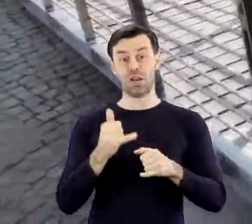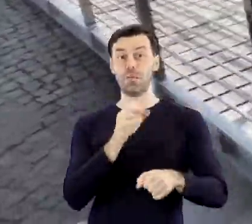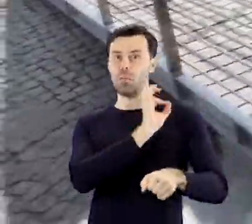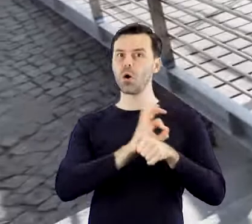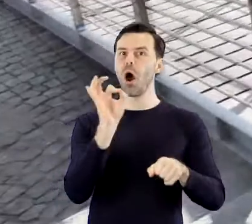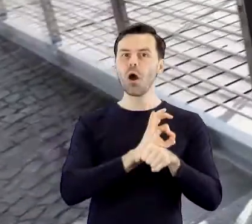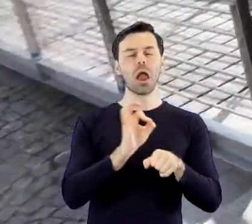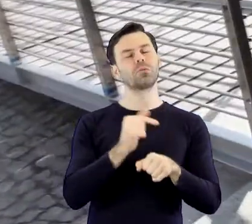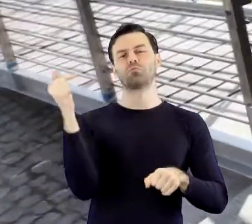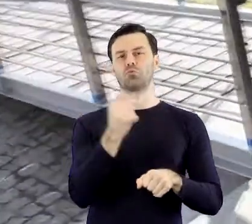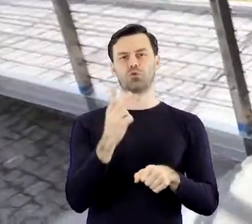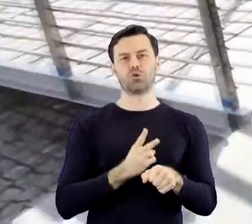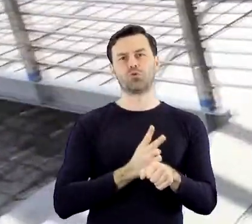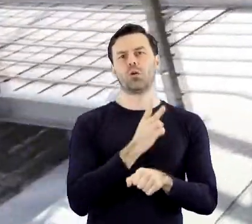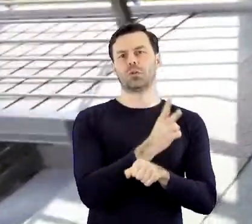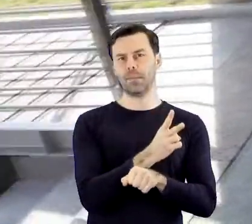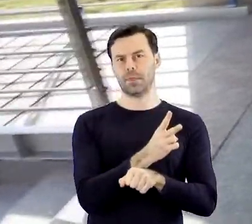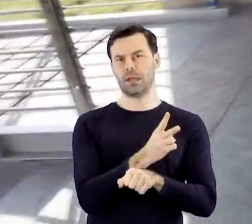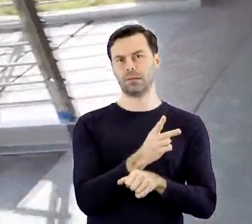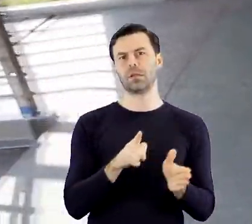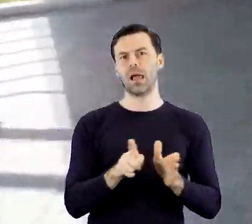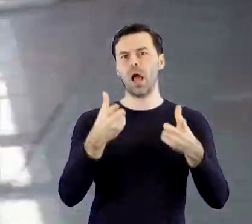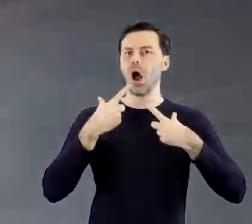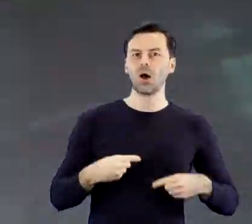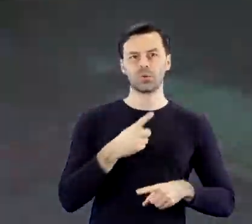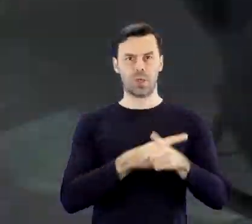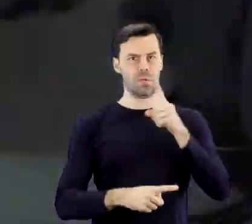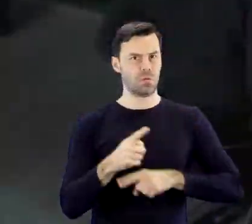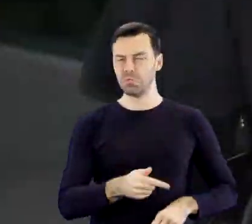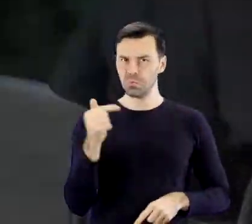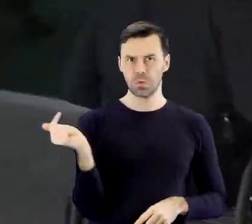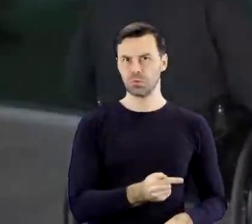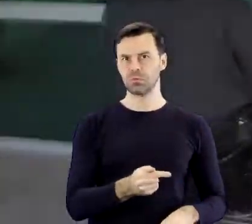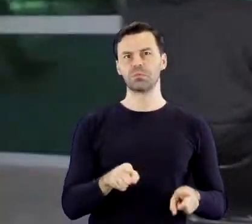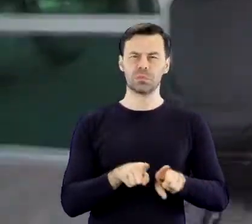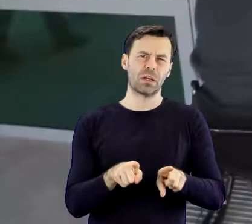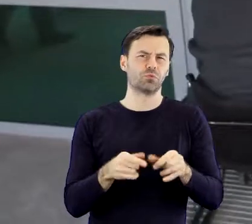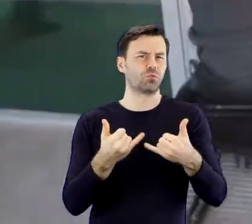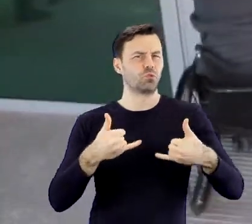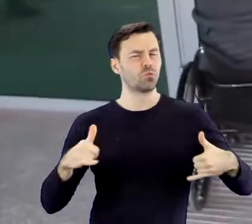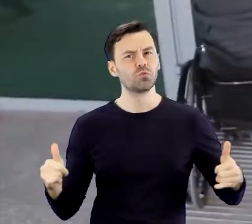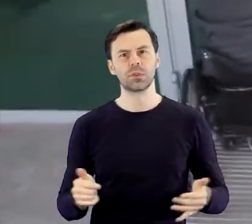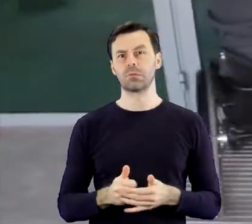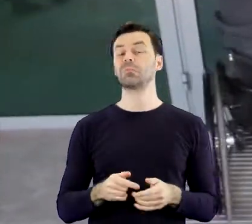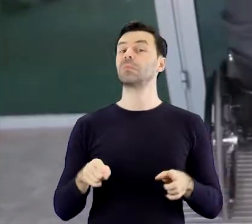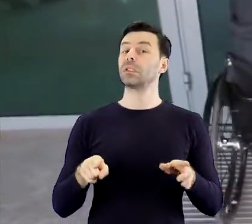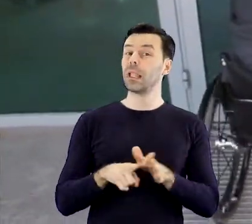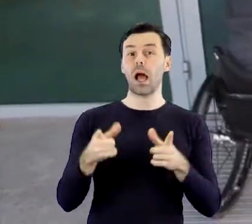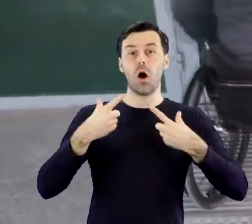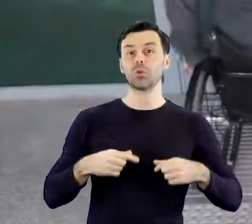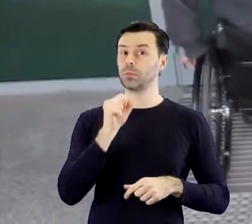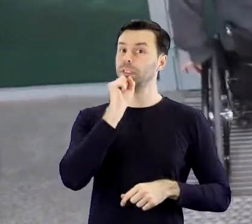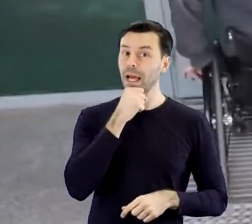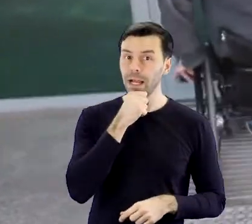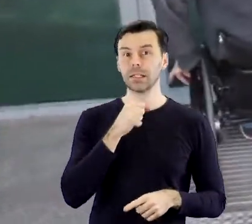być dostępne dla osób z niepełnosprawnościami, ich różnymi rodzajami oraz dla osób starszych, dla osób z małymi